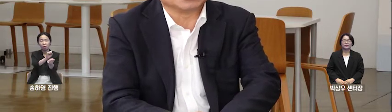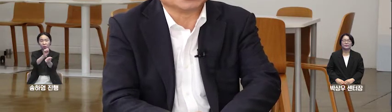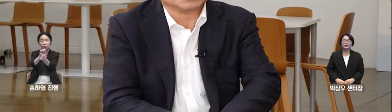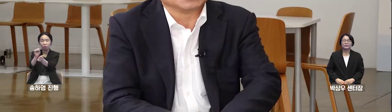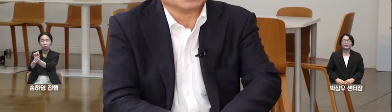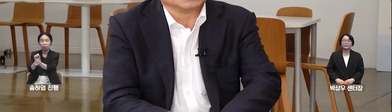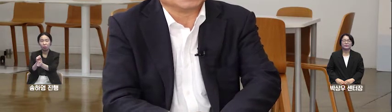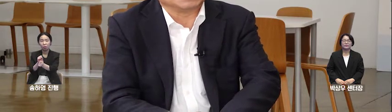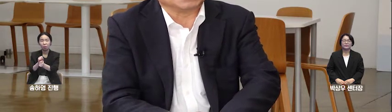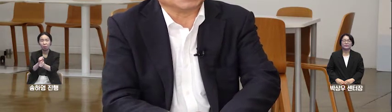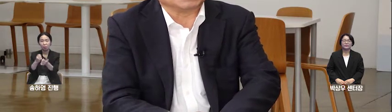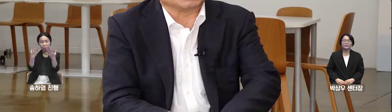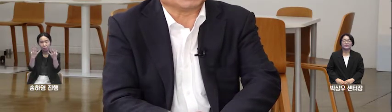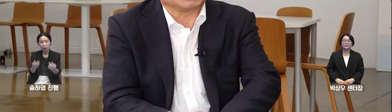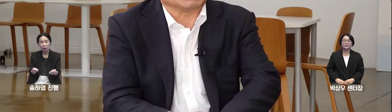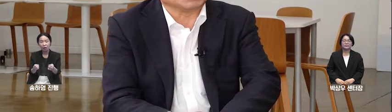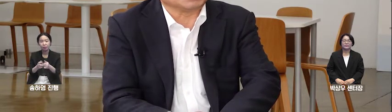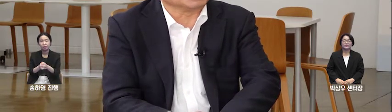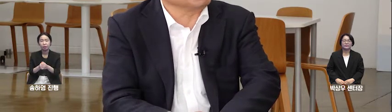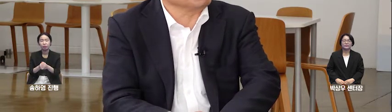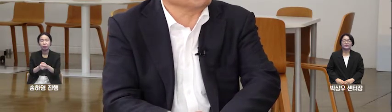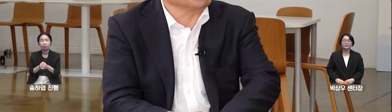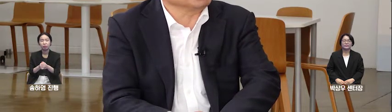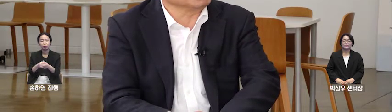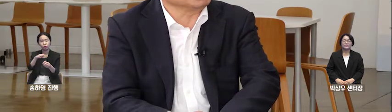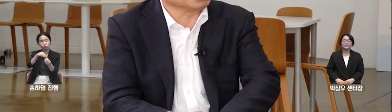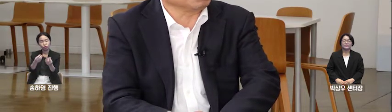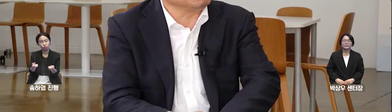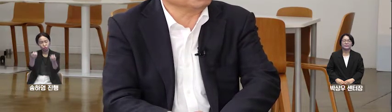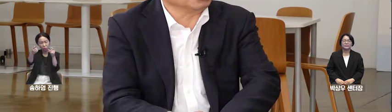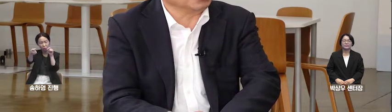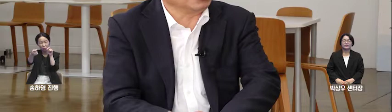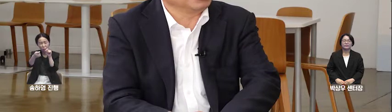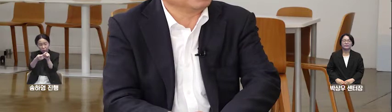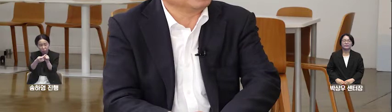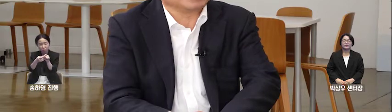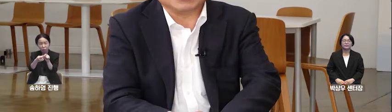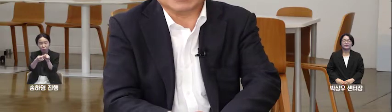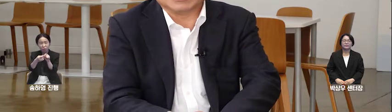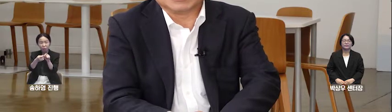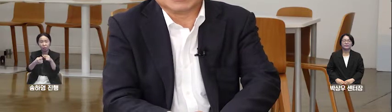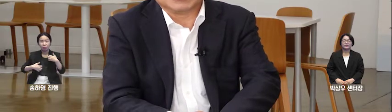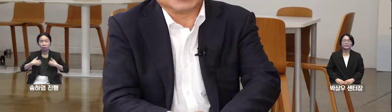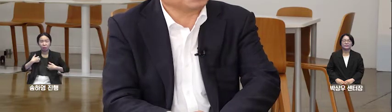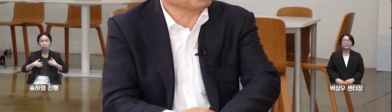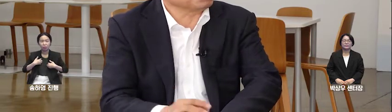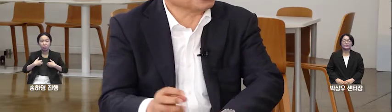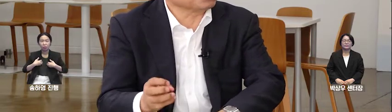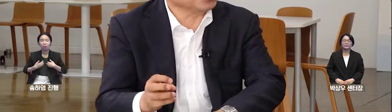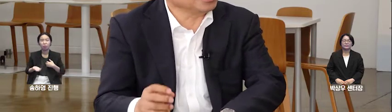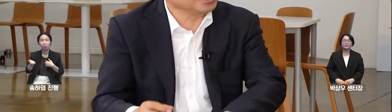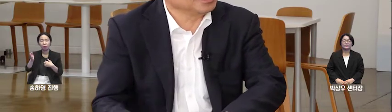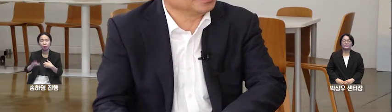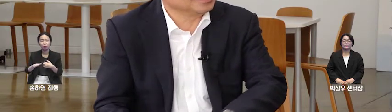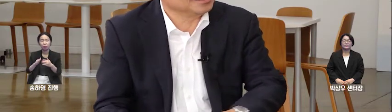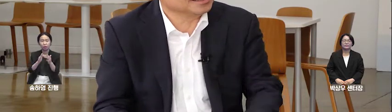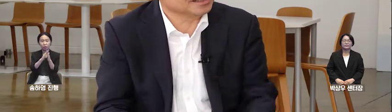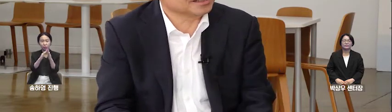사람들이. 아유, 우리 이제 즐거운 명절 다가오는데 이 서로 가족